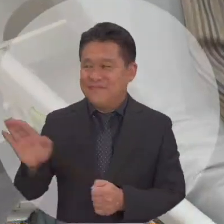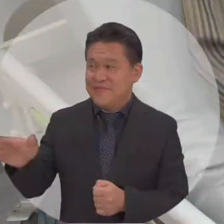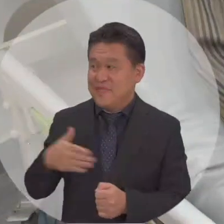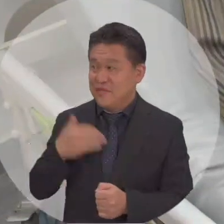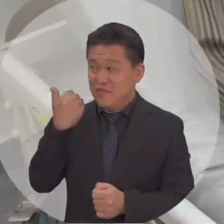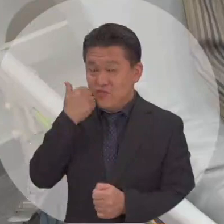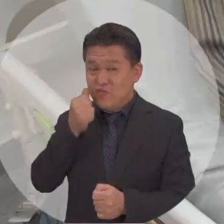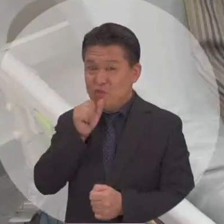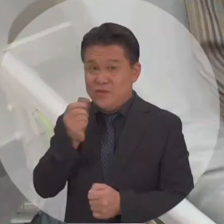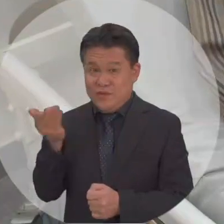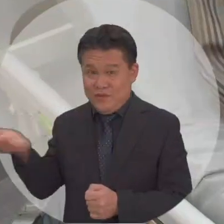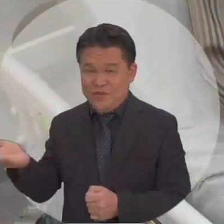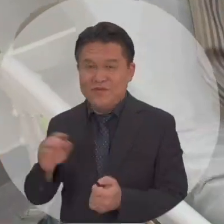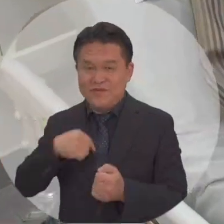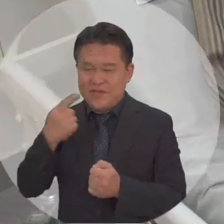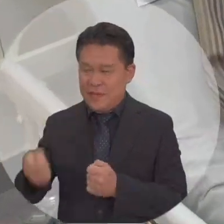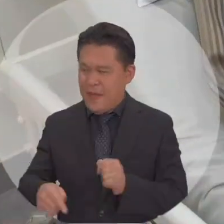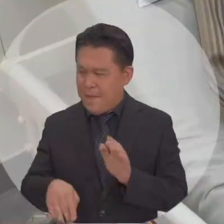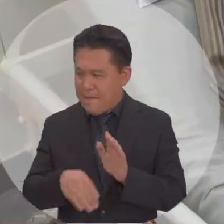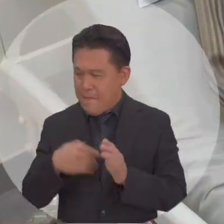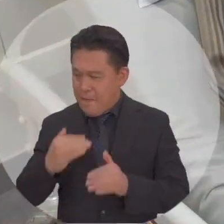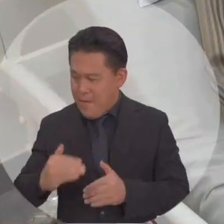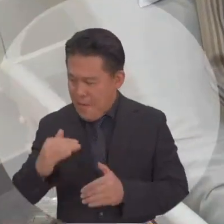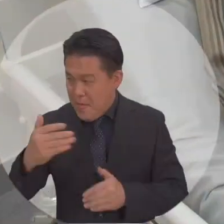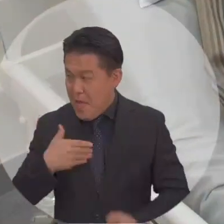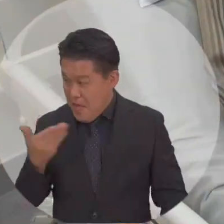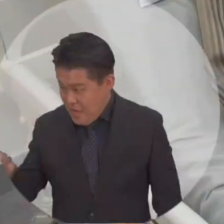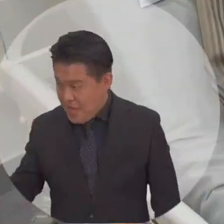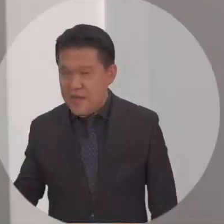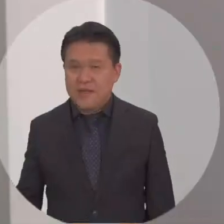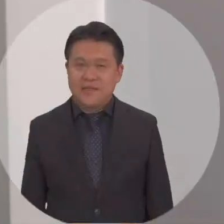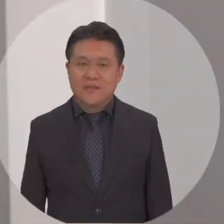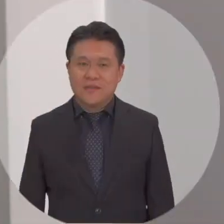대상자에게 자기소개 후 진행 순서를 설명합니다.